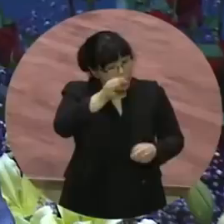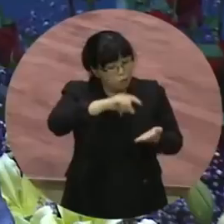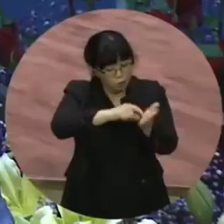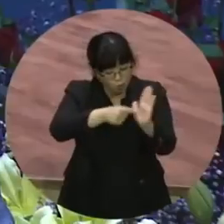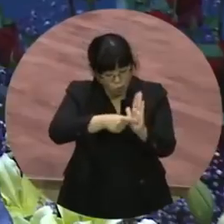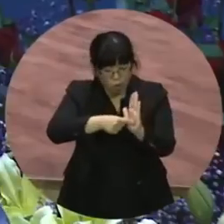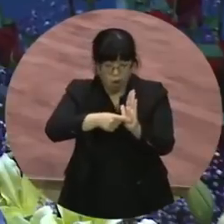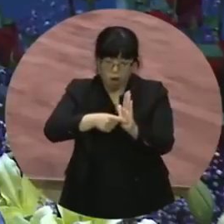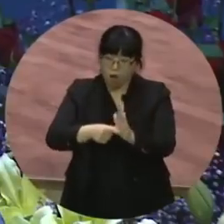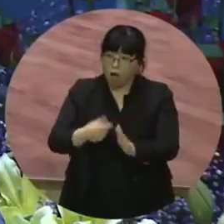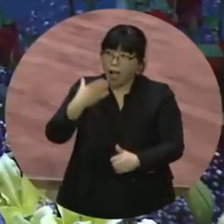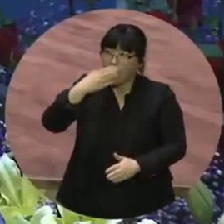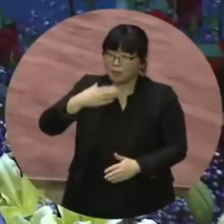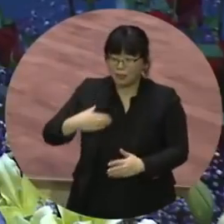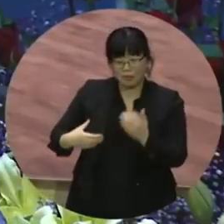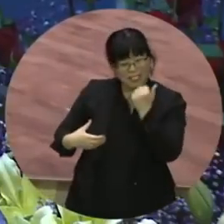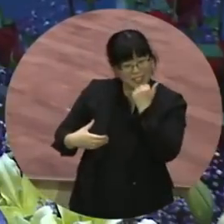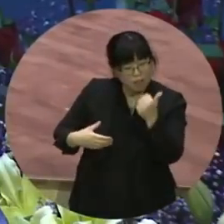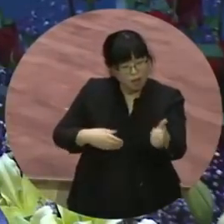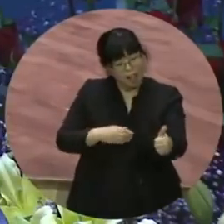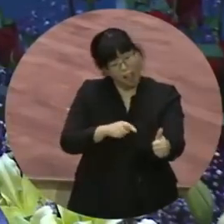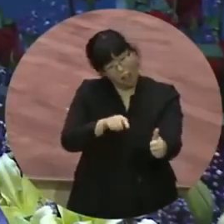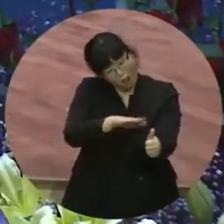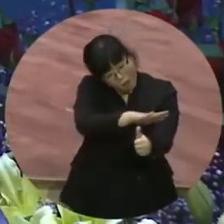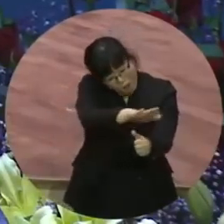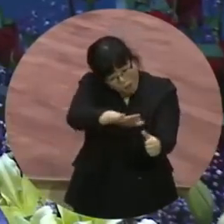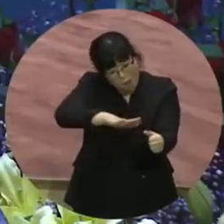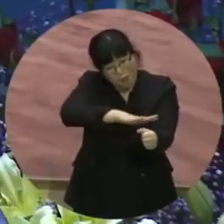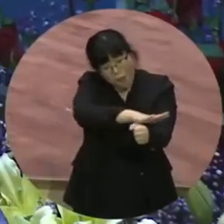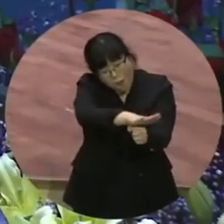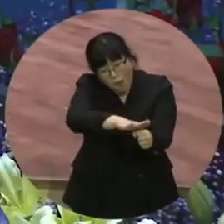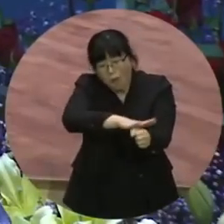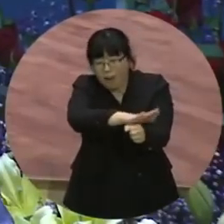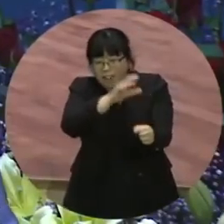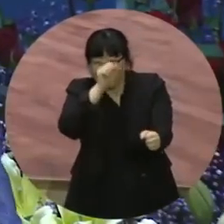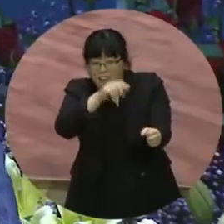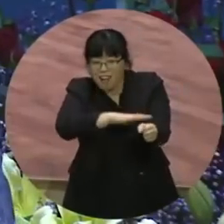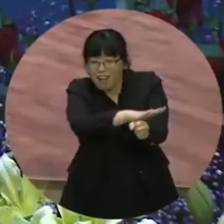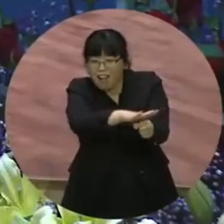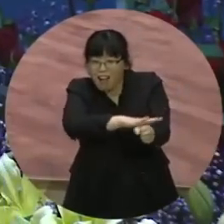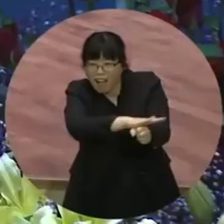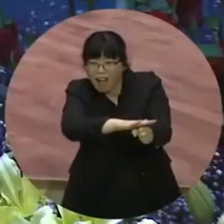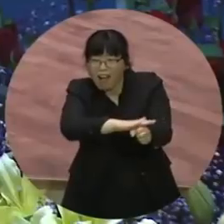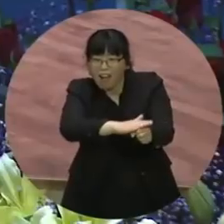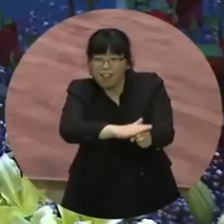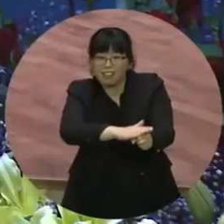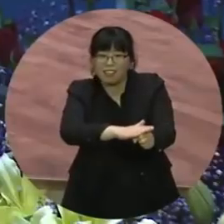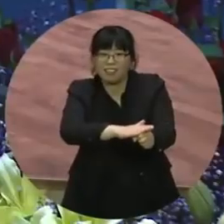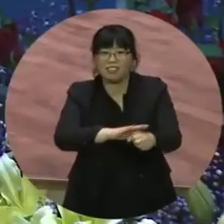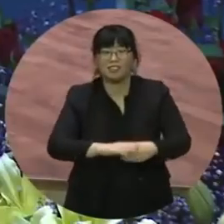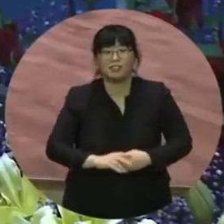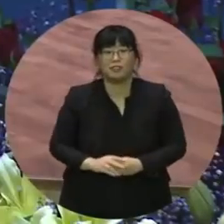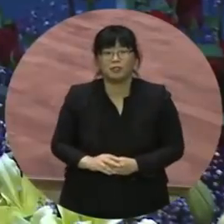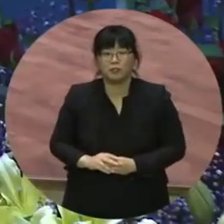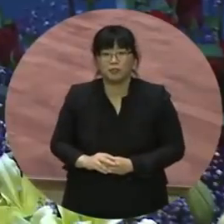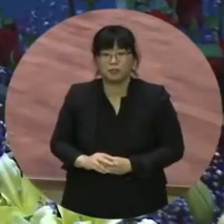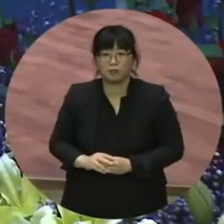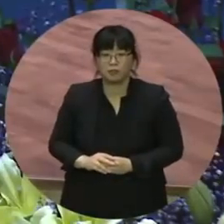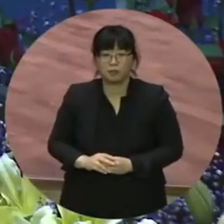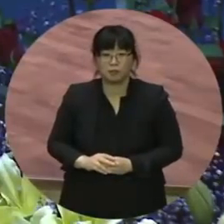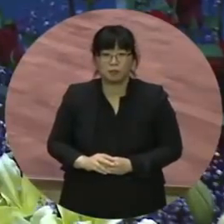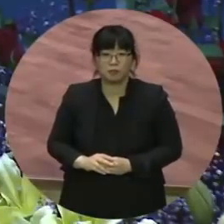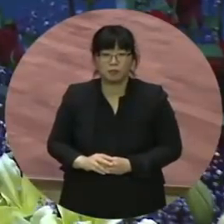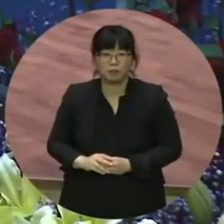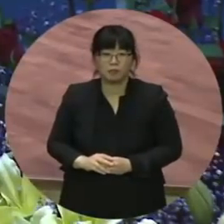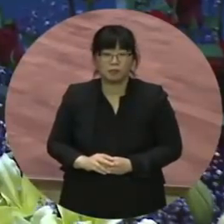이삭을 사랑하는지를 하나님도 알아. 너가 사랑하는 독자, 그렇게 표현합니다. 본문 7절에